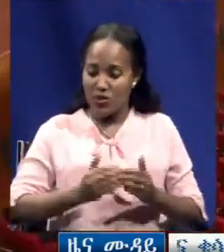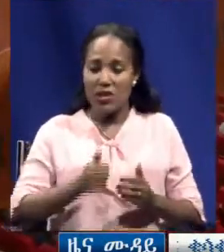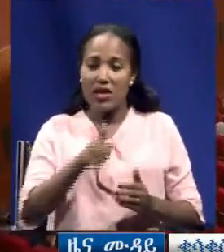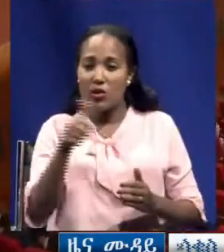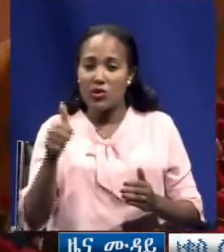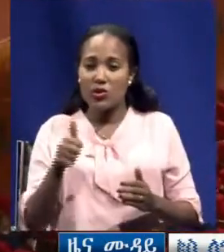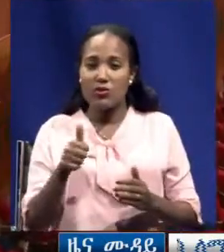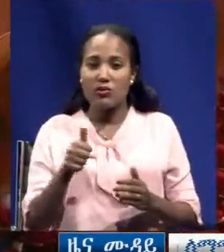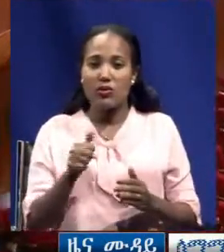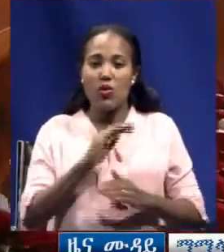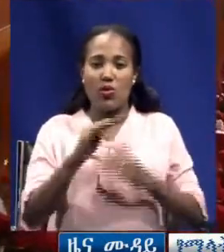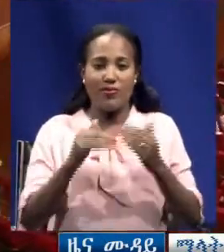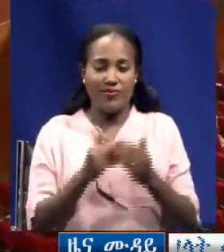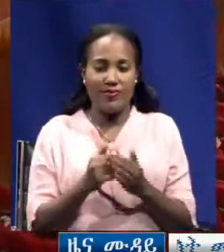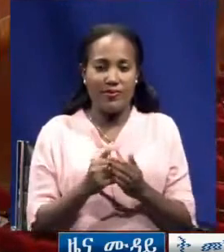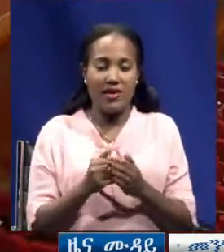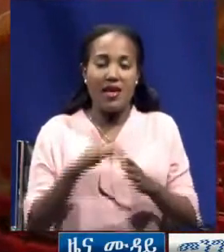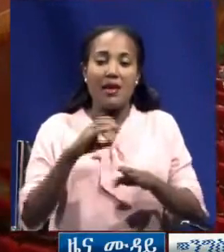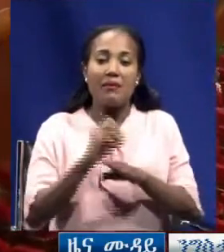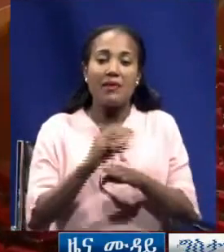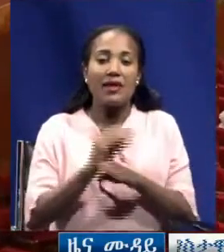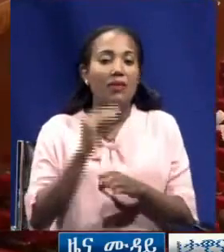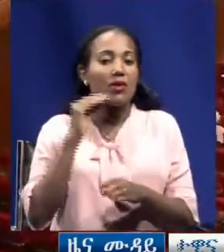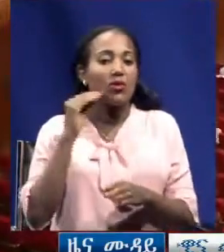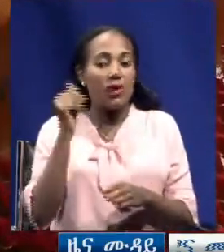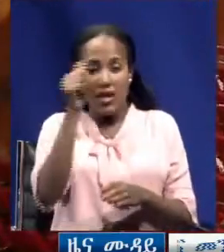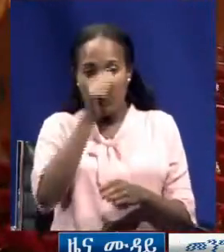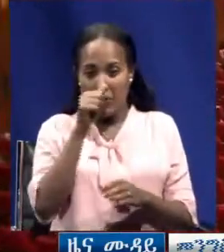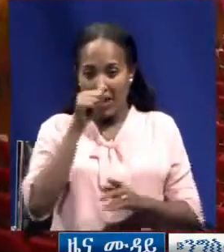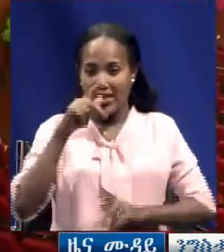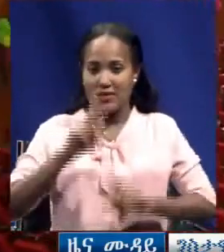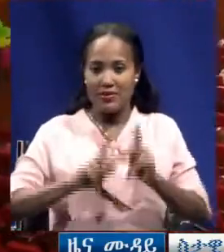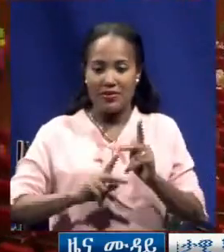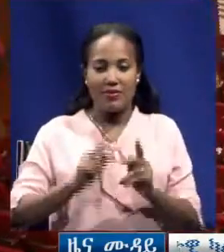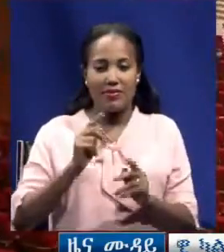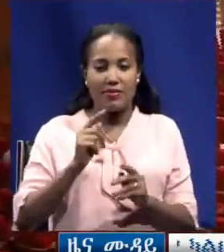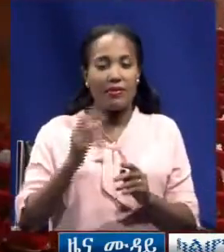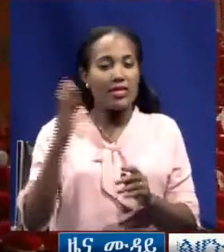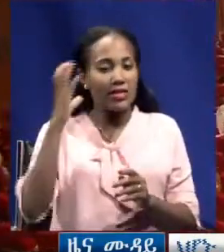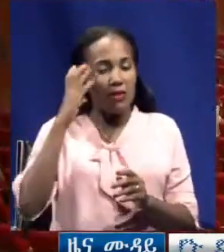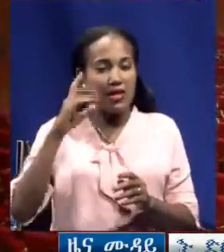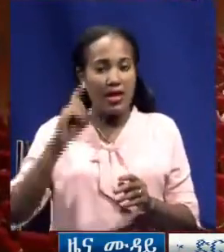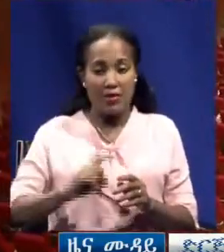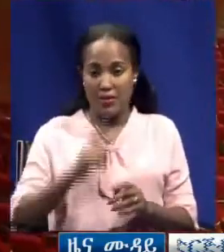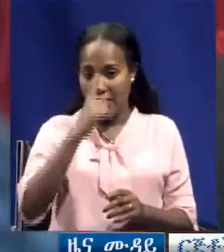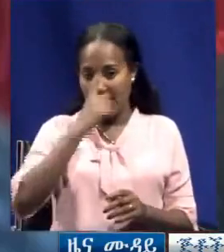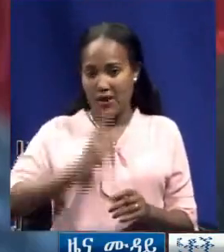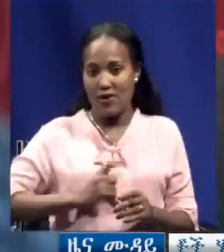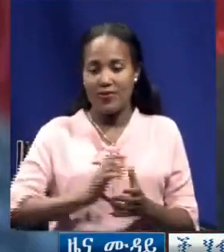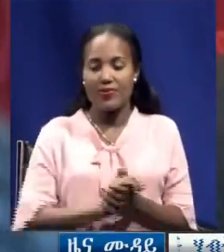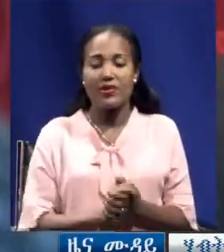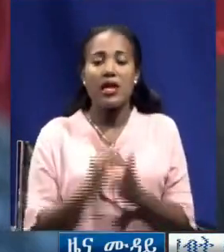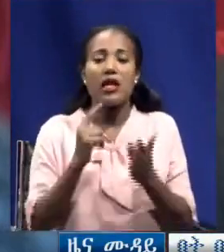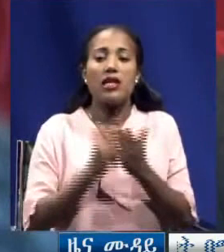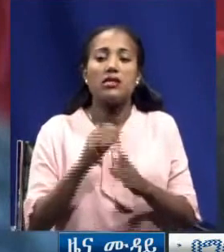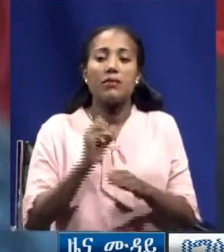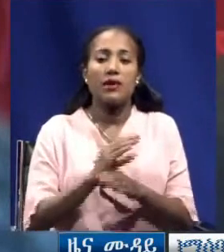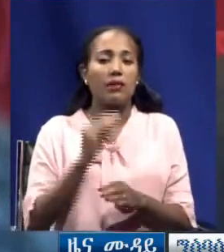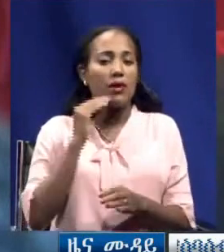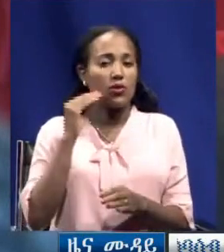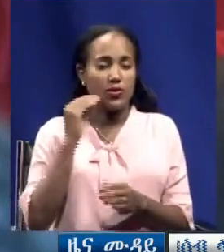ሌሎችን ሳይለይ። ይሄ ምክር ቤት ለኢትዮጵያ ህዝብ ማሰማት አለበት ብዬ አምናለሁ። ስለዚህ ይሄ ምክር